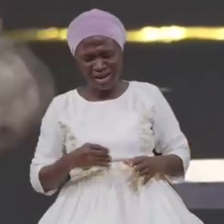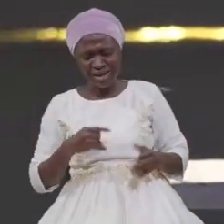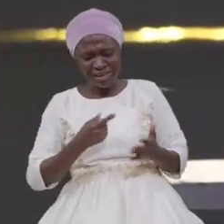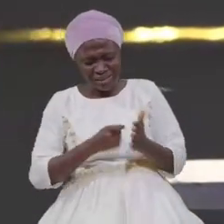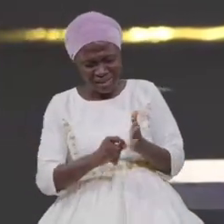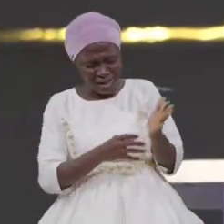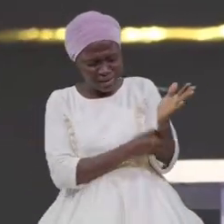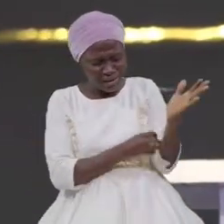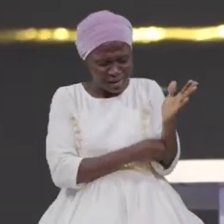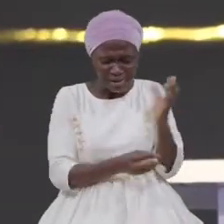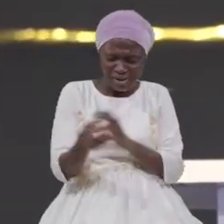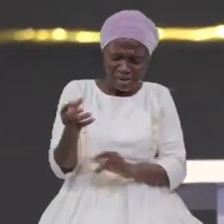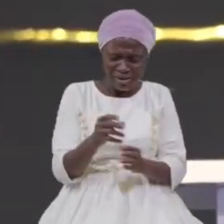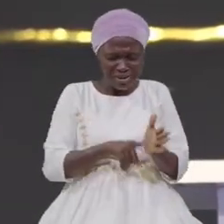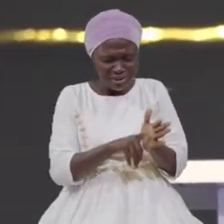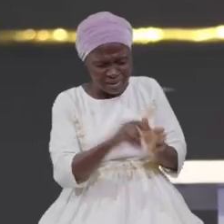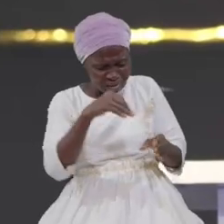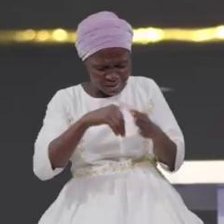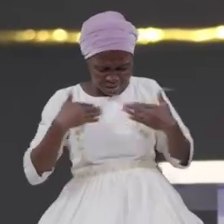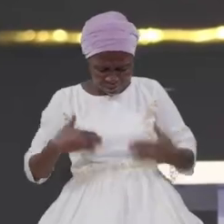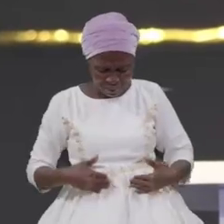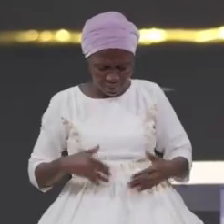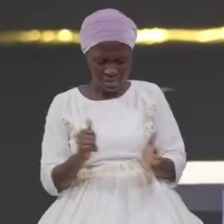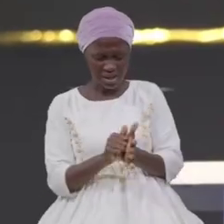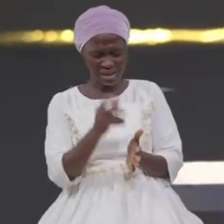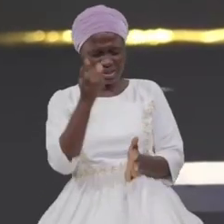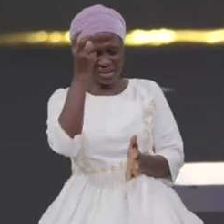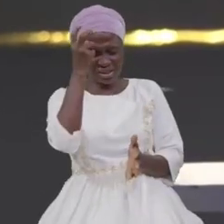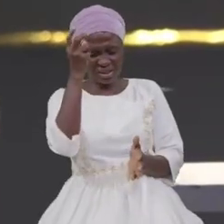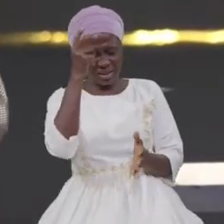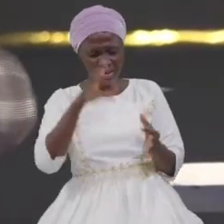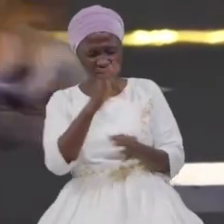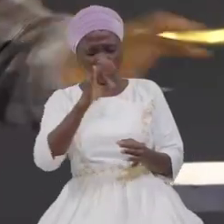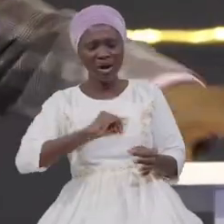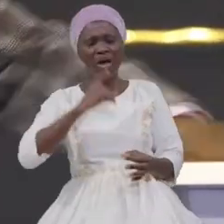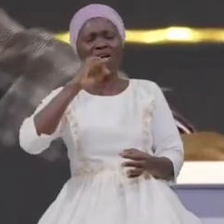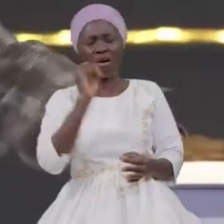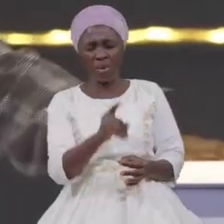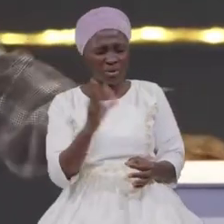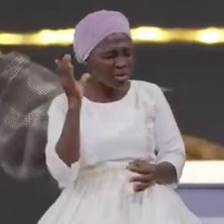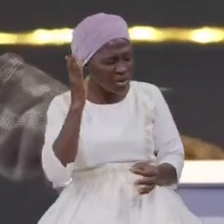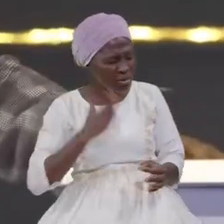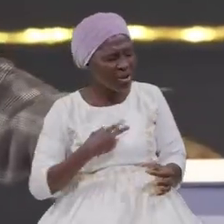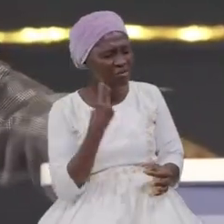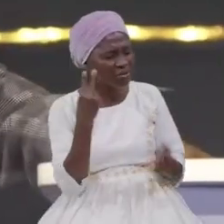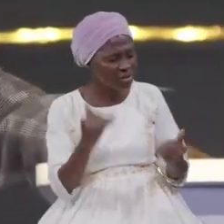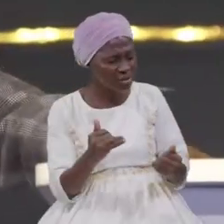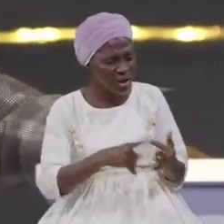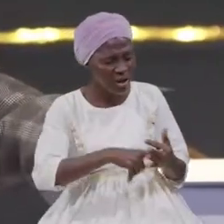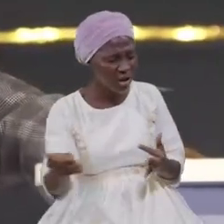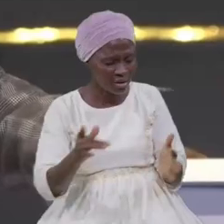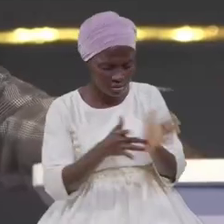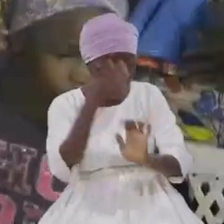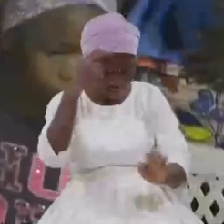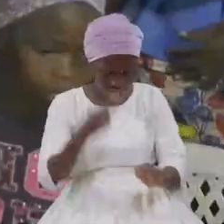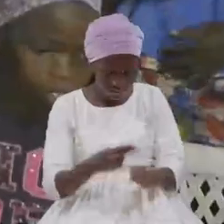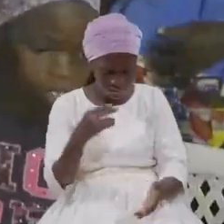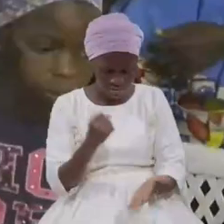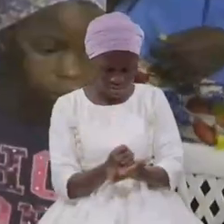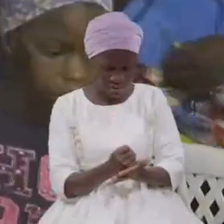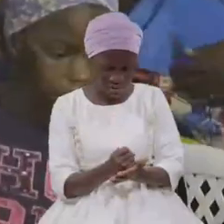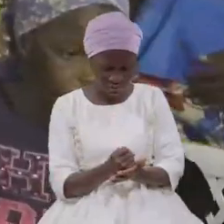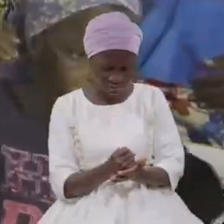qui marche, bouge dans ton corps, cet esprit démoniaque, je te commande, écoute ma voix et sors au nom de Jésus.